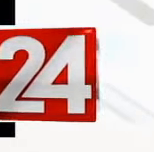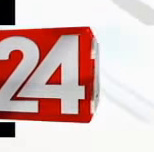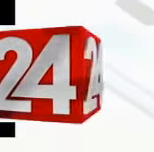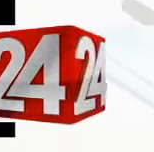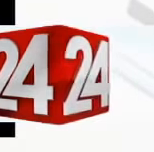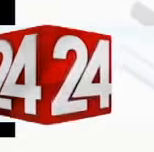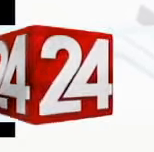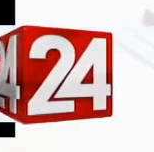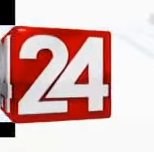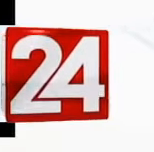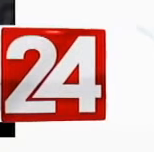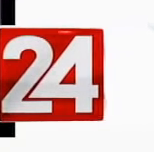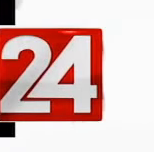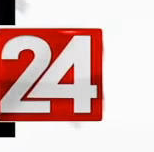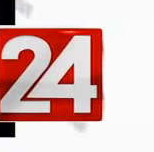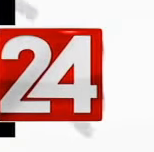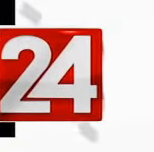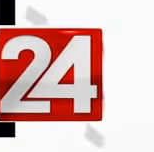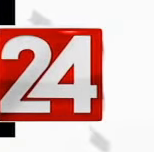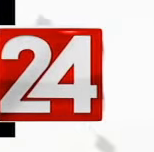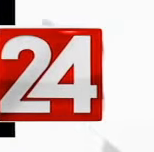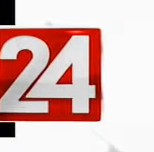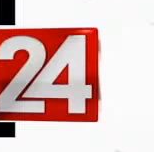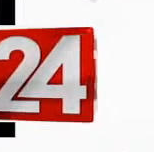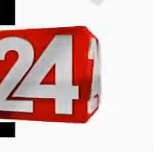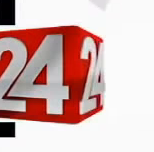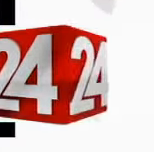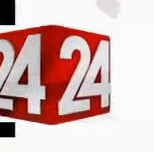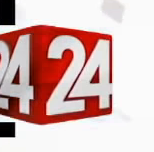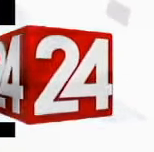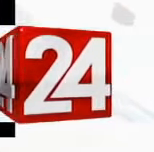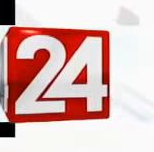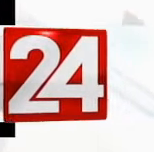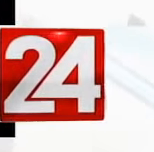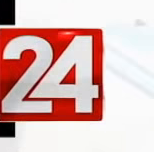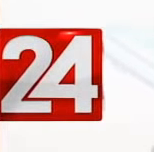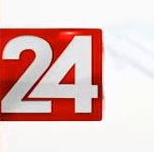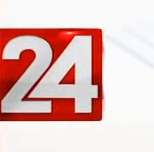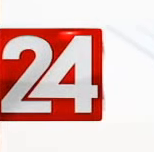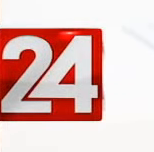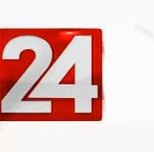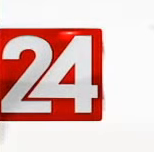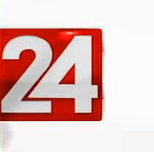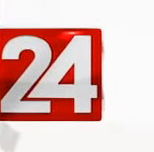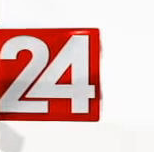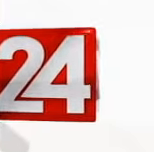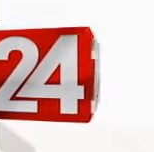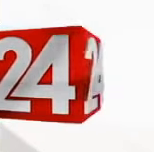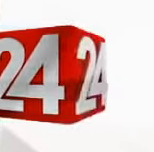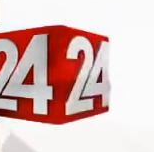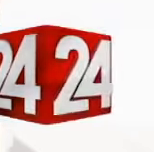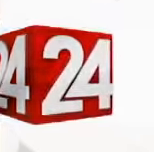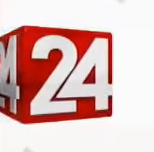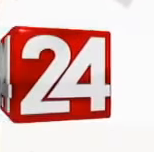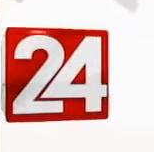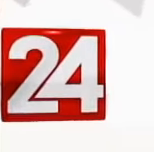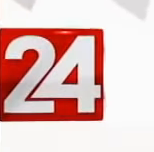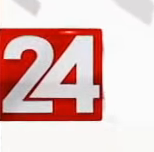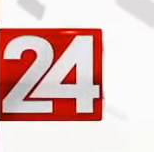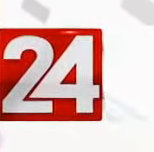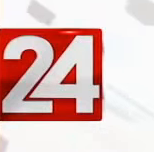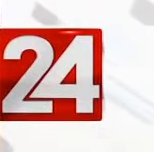Sa Occidental Mindoro, paninita sa ilang nagiinuman na uwi sa sakitan. Natugon dito sa ulo niyo.